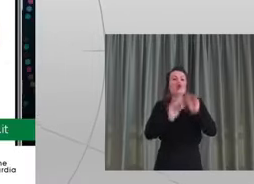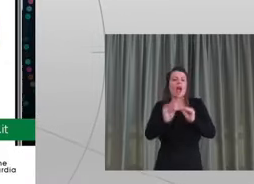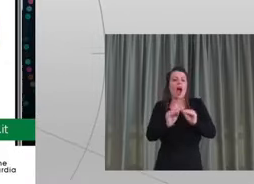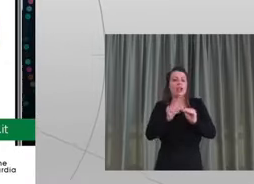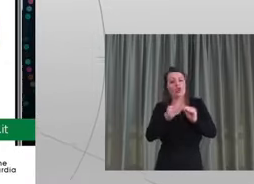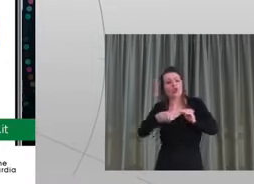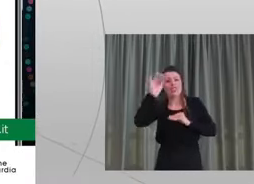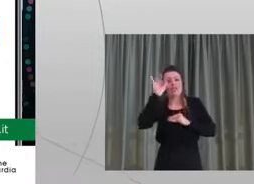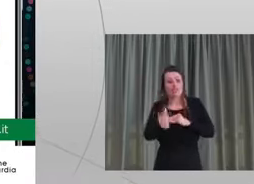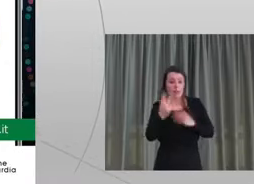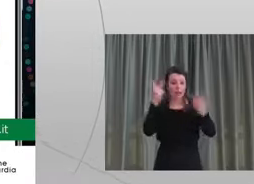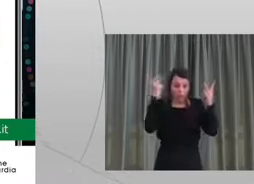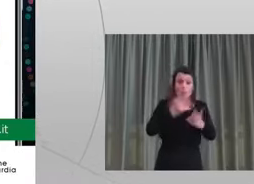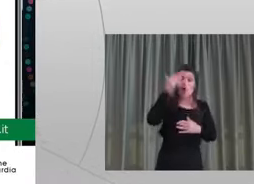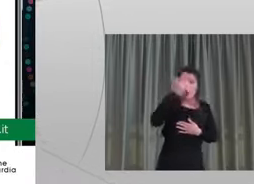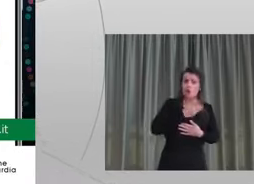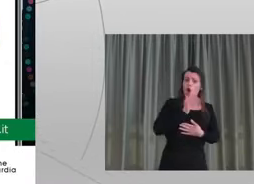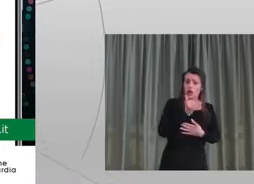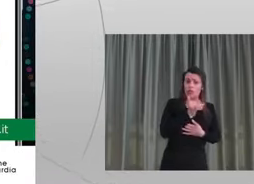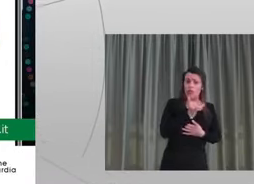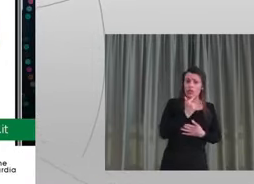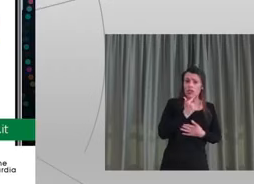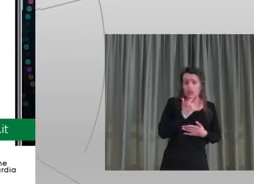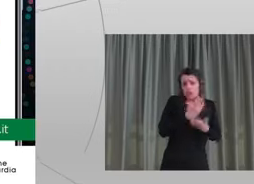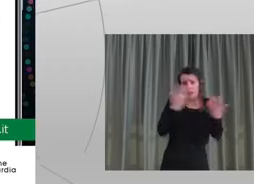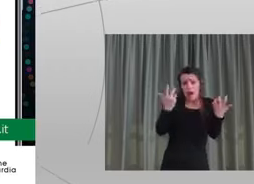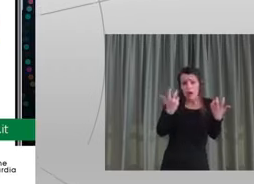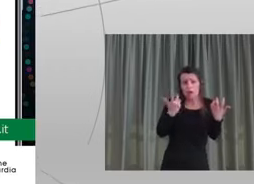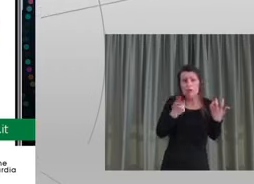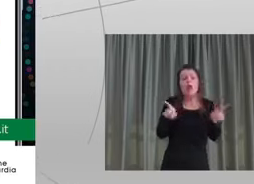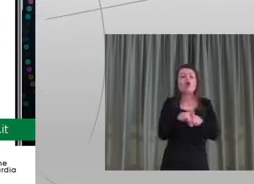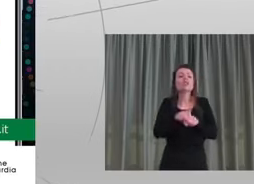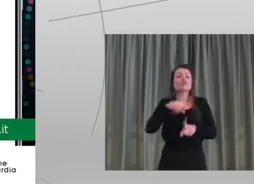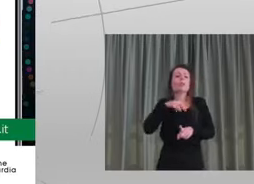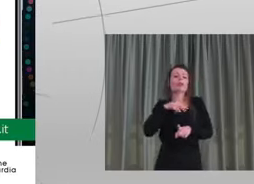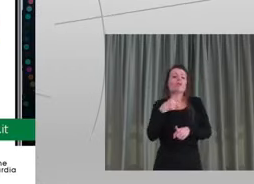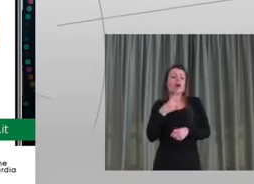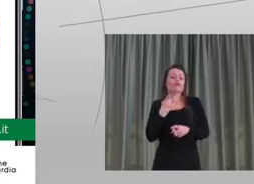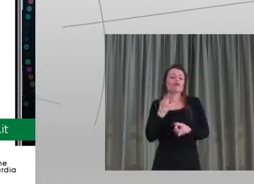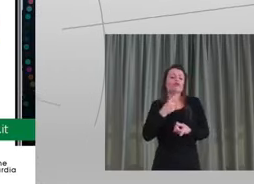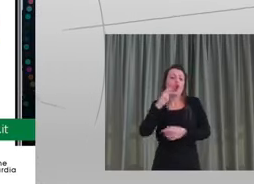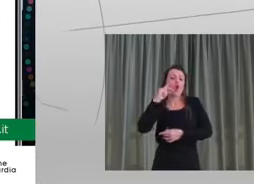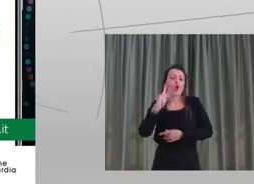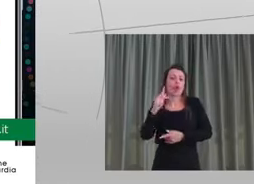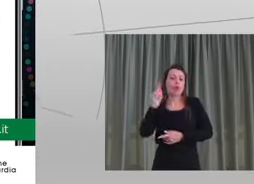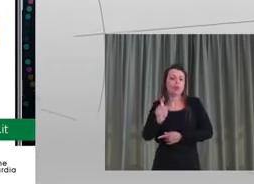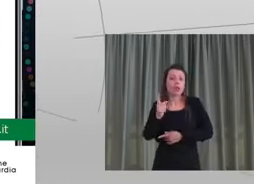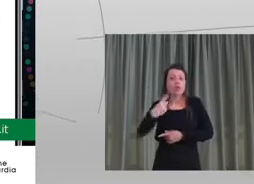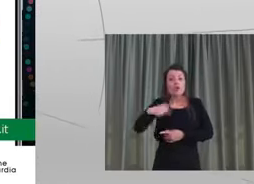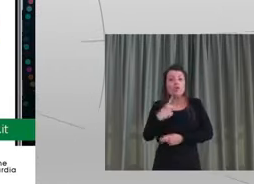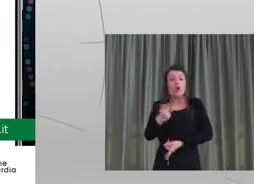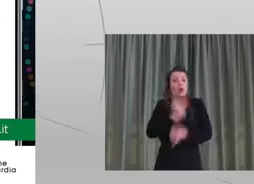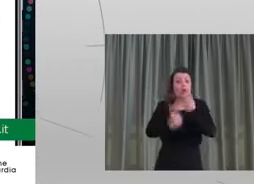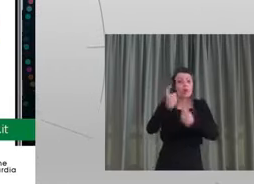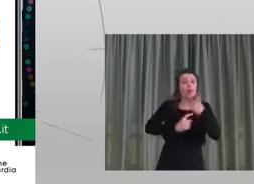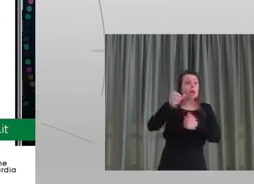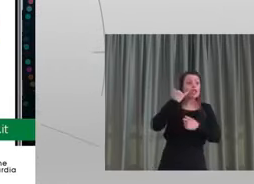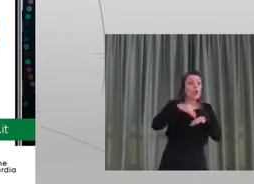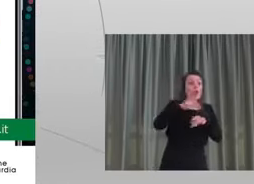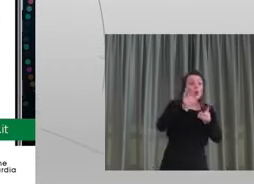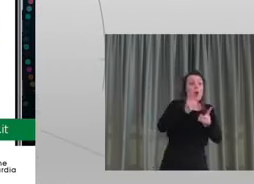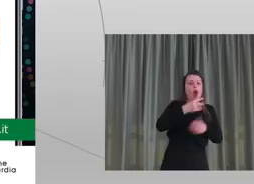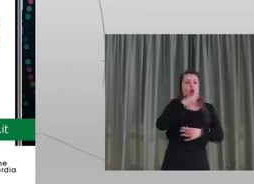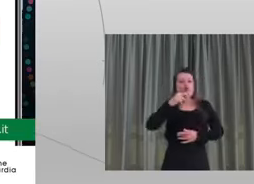anonimo ma dovete darci lo ok alla privacy non ris non saliamo al vostro cellulare non risaniamo al vostro nome e cognome